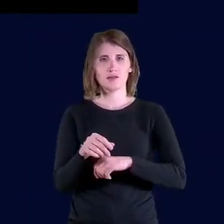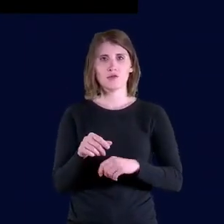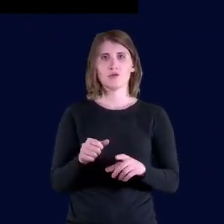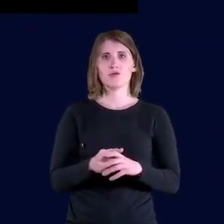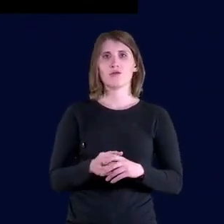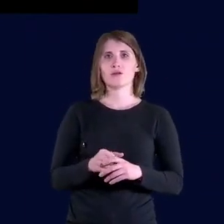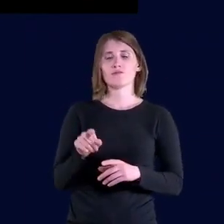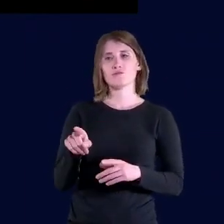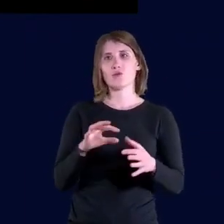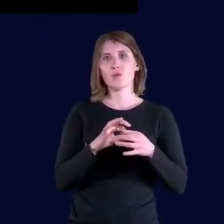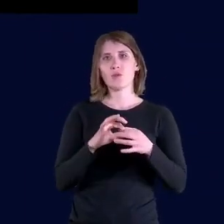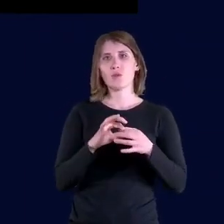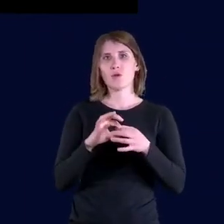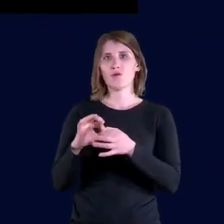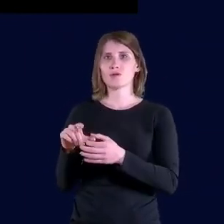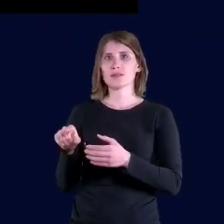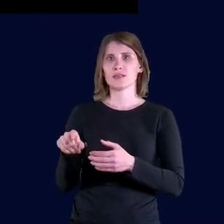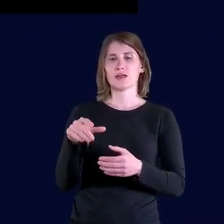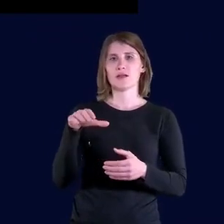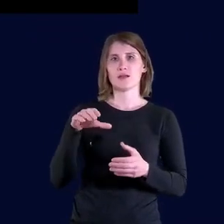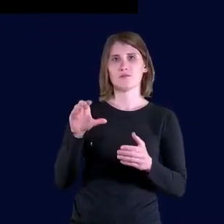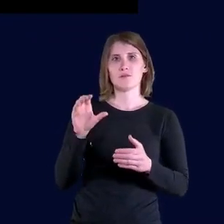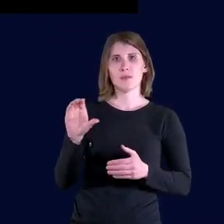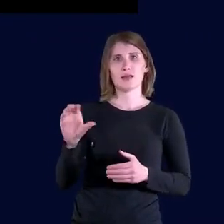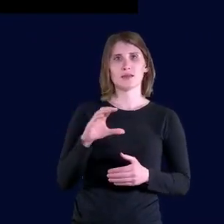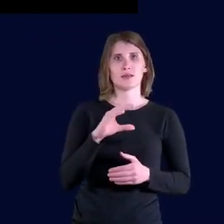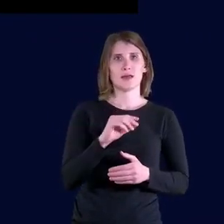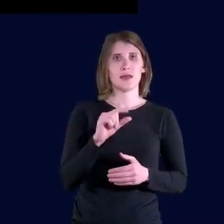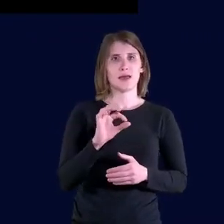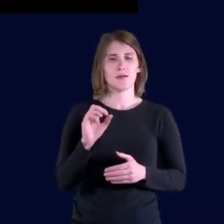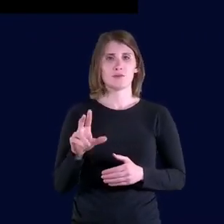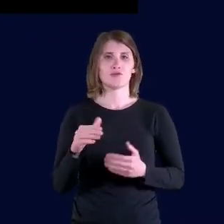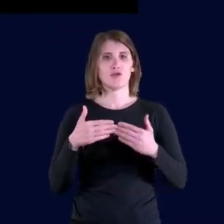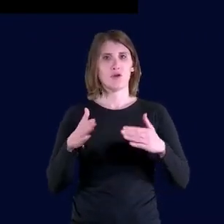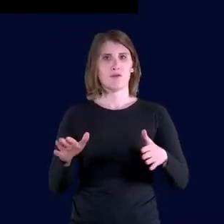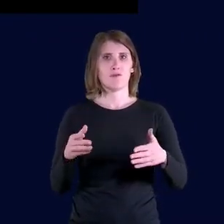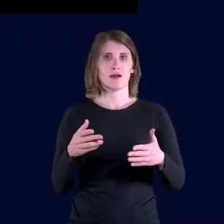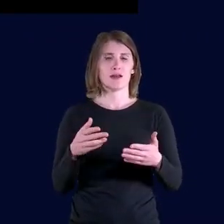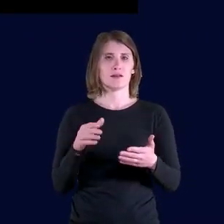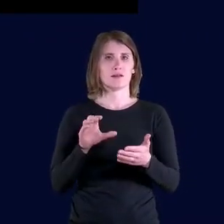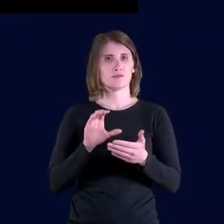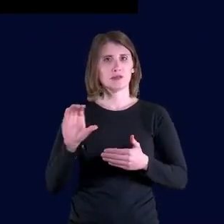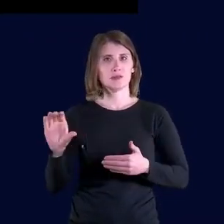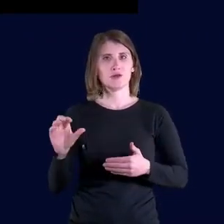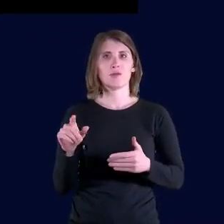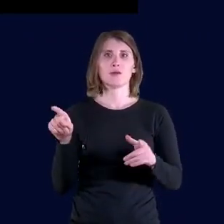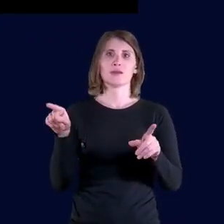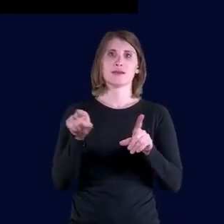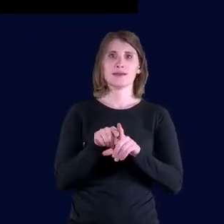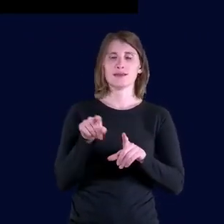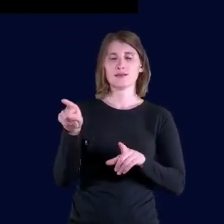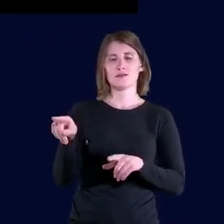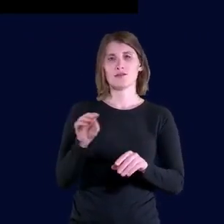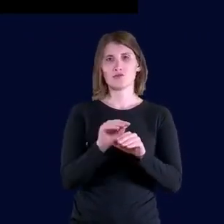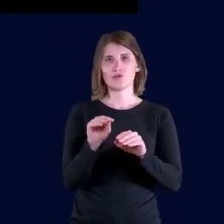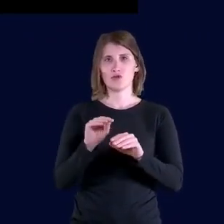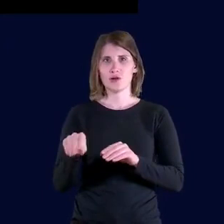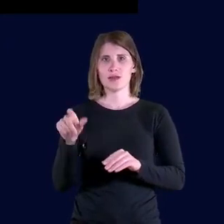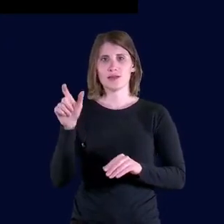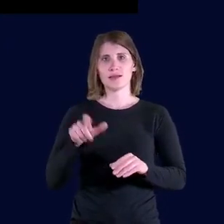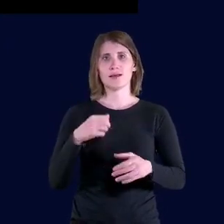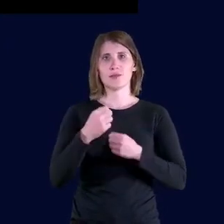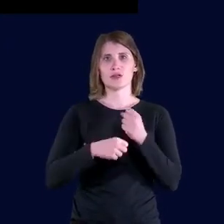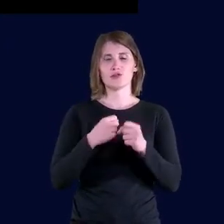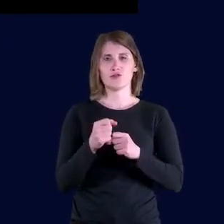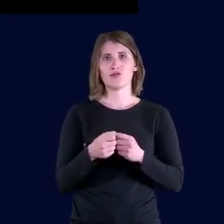związanych trzeba założyć z otwartymi zasobami naukowymi i prowadzi też takie szkolenie dla pracowników